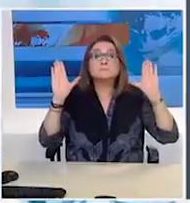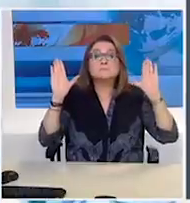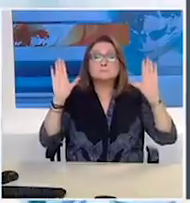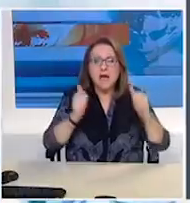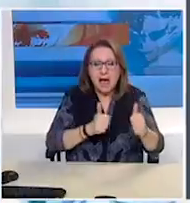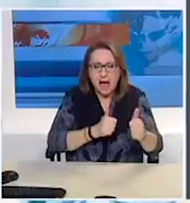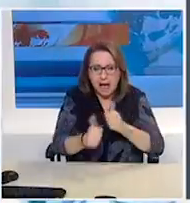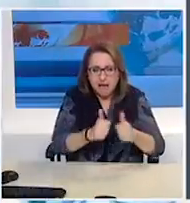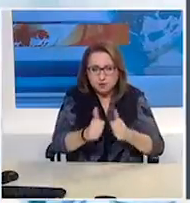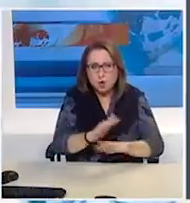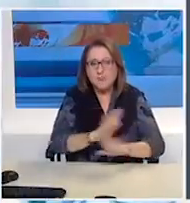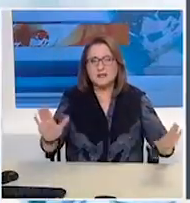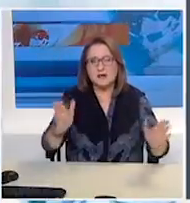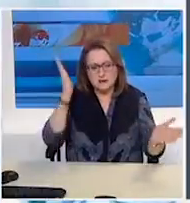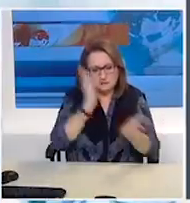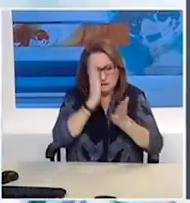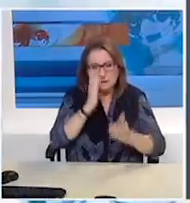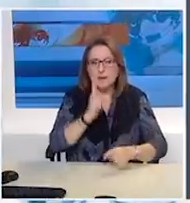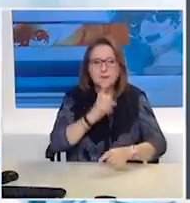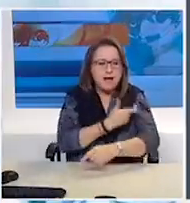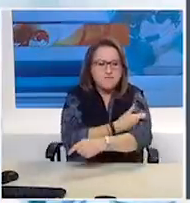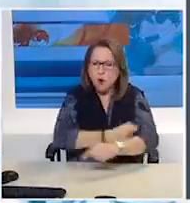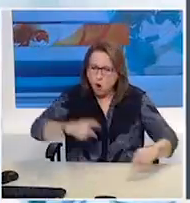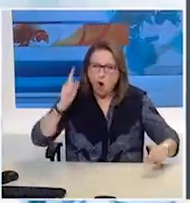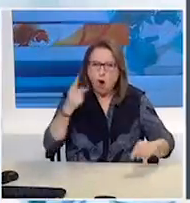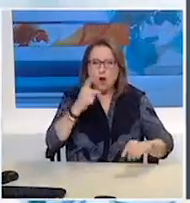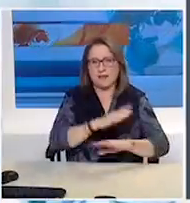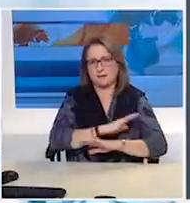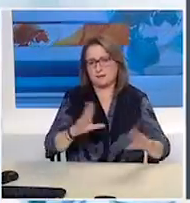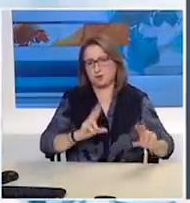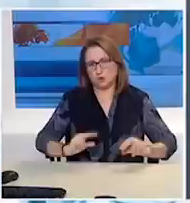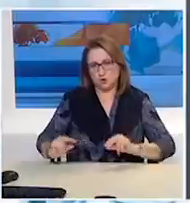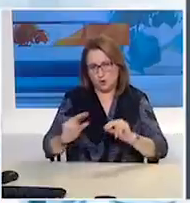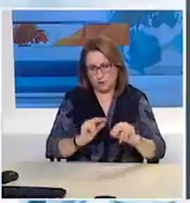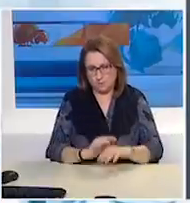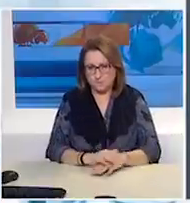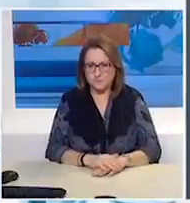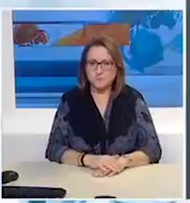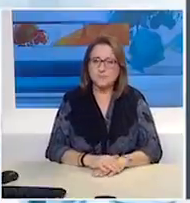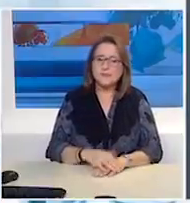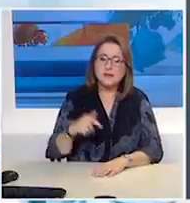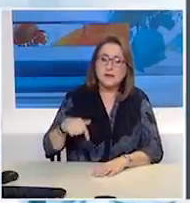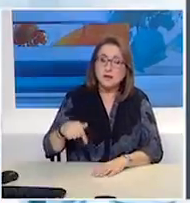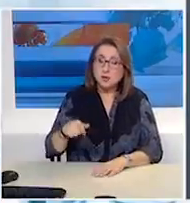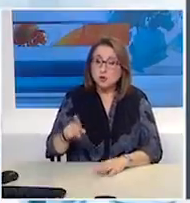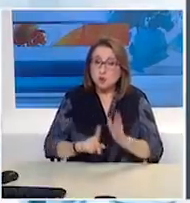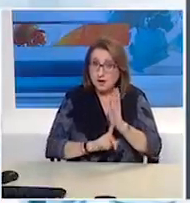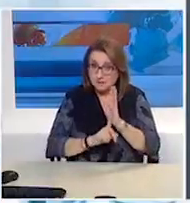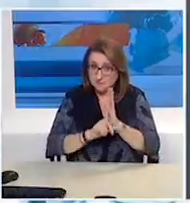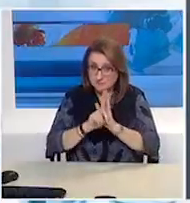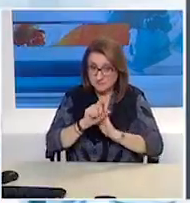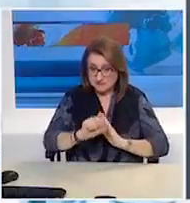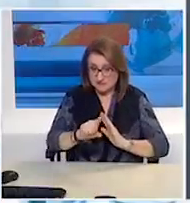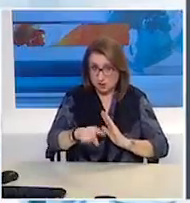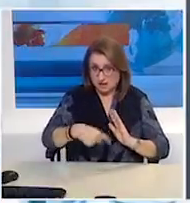Όπως με πληροφόρησε καθηγητής από το Τμήμα Φυσικής του Πανεπιστημίου Αθηνών, ο κύριος Καρτάλης, οι υψηλές θερμοκρασίες που εκτιμάται ότι θα καταγραφούν στη χώρα το